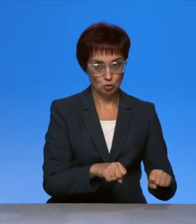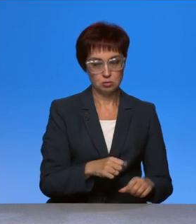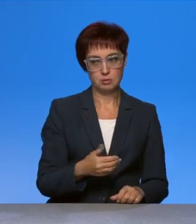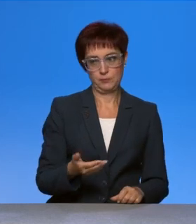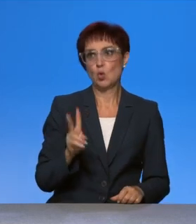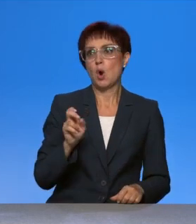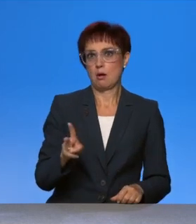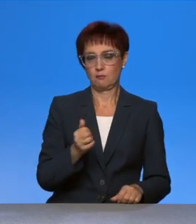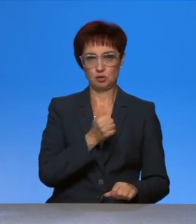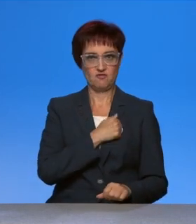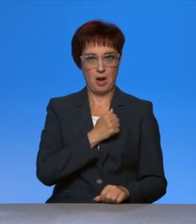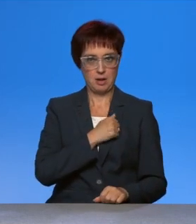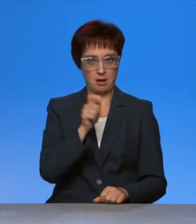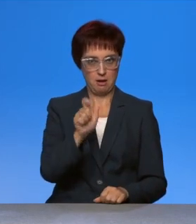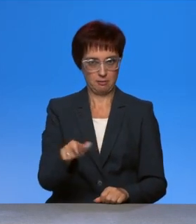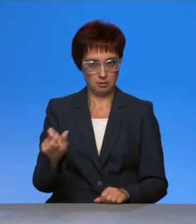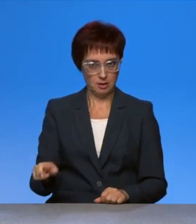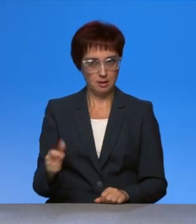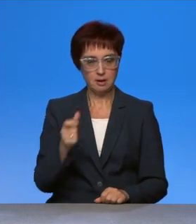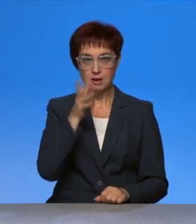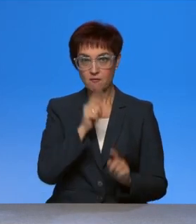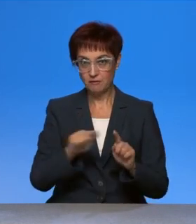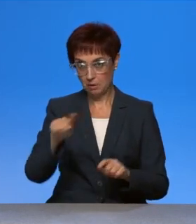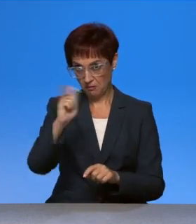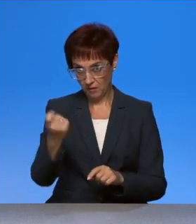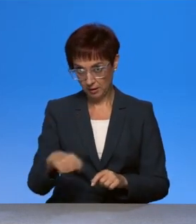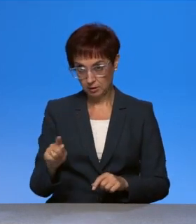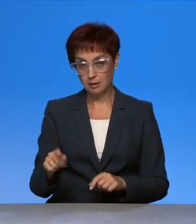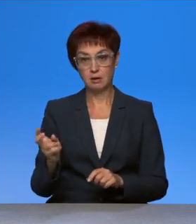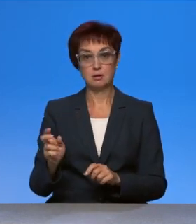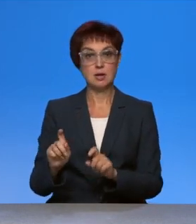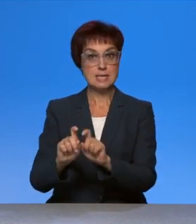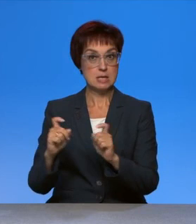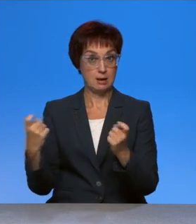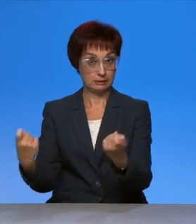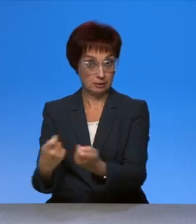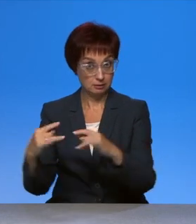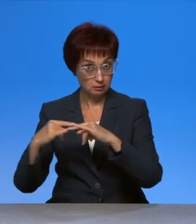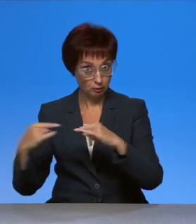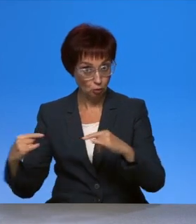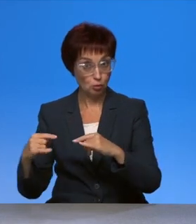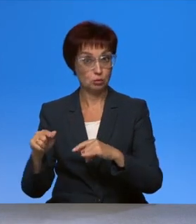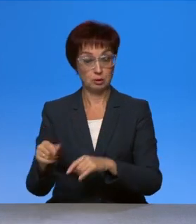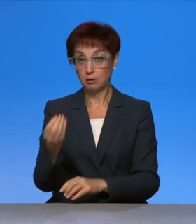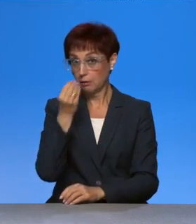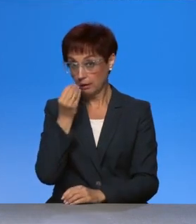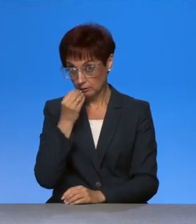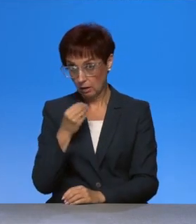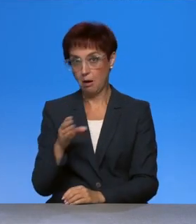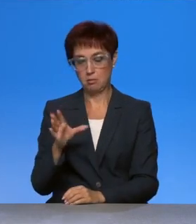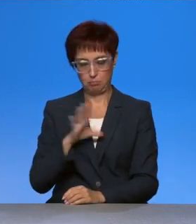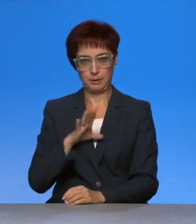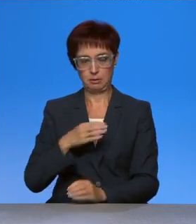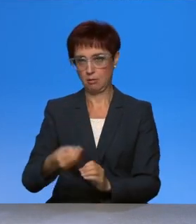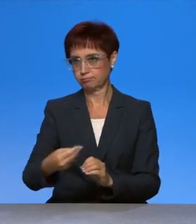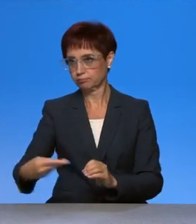еда всегда была. Говорит, вы в это верите? Да, мы, говорит, в это верим. Но вы уже 20 лет ходите и верите в это. Говорит, ну послушайте,